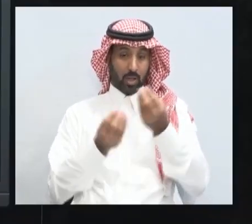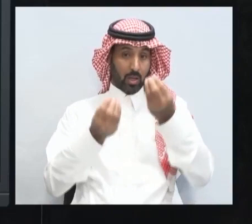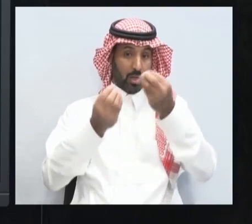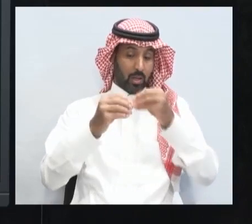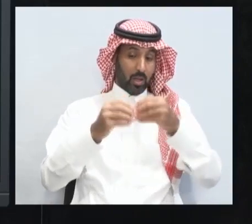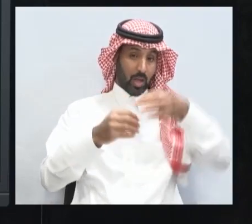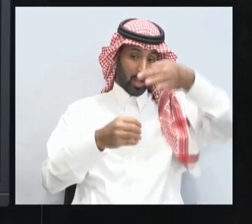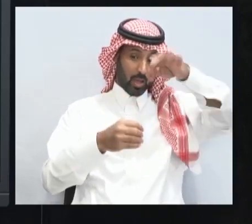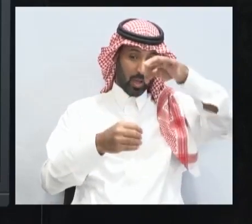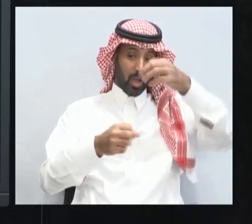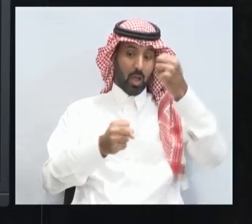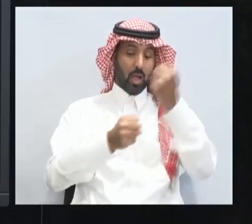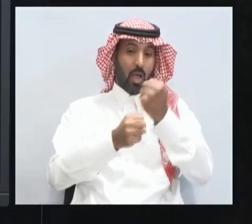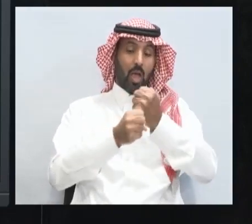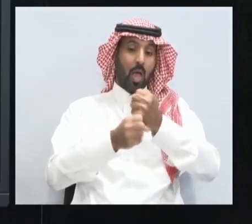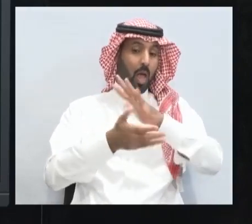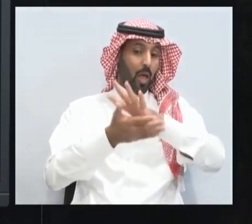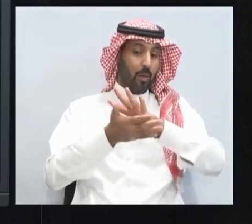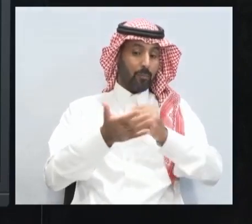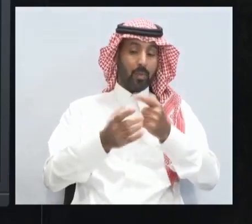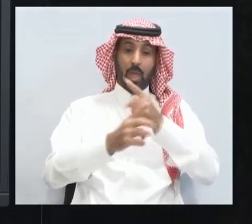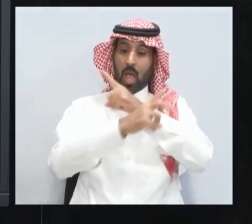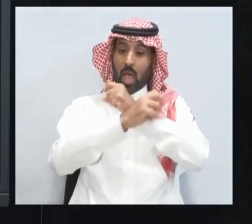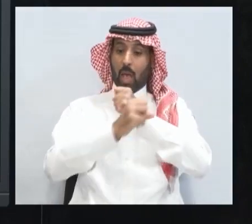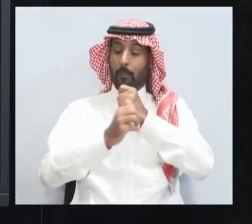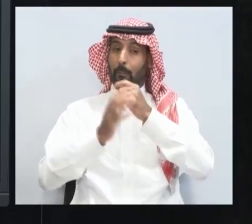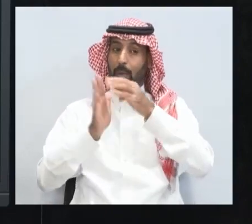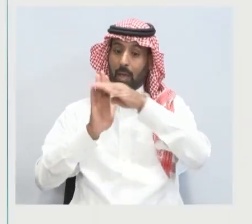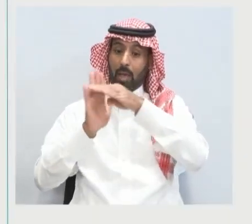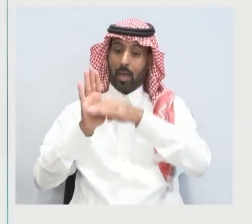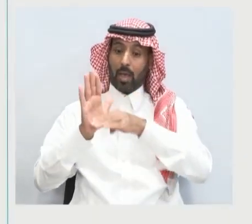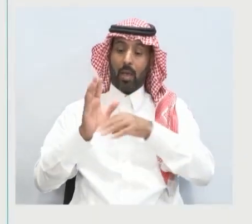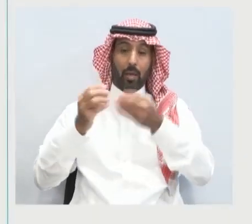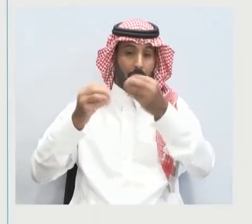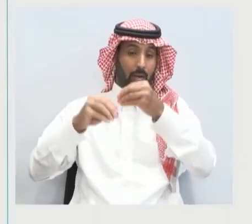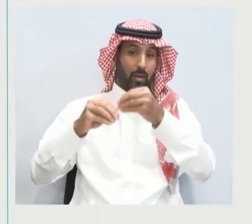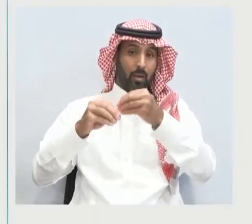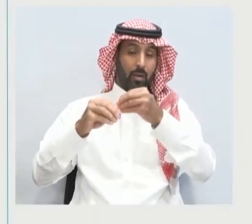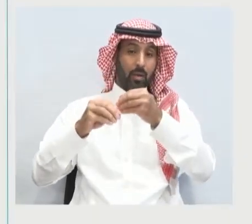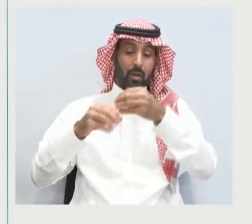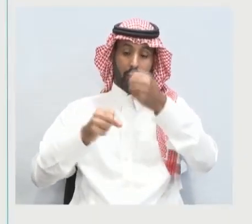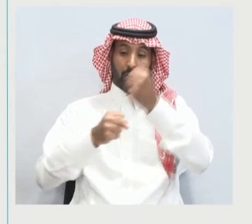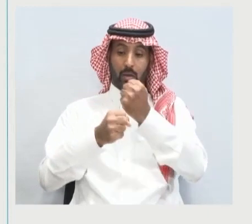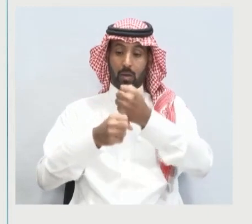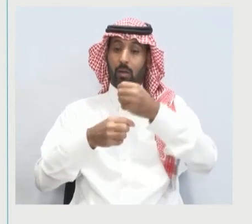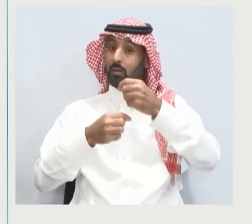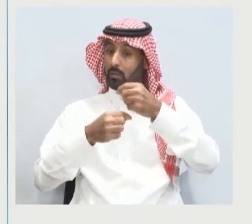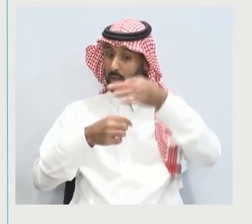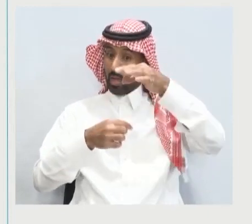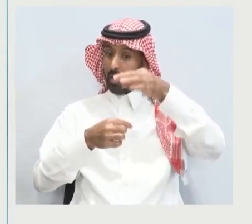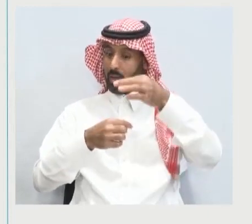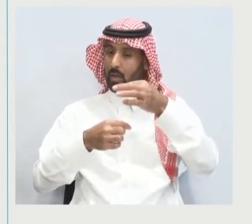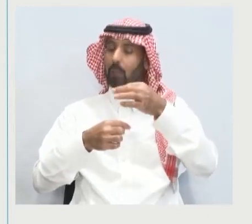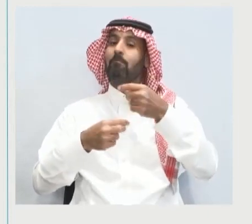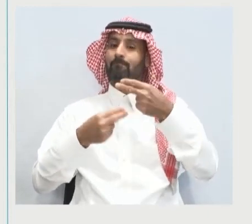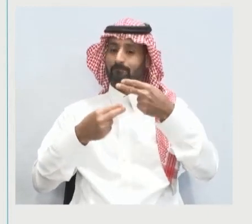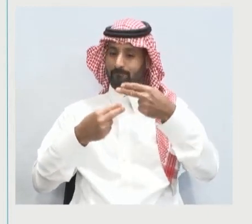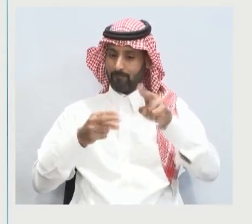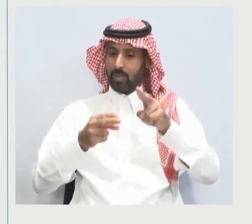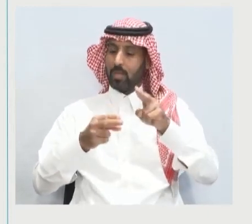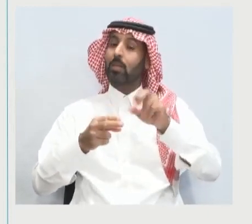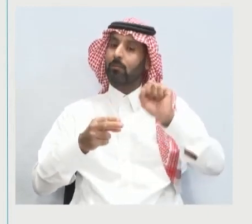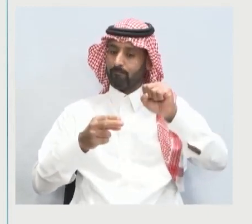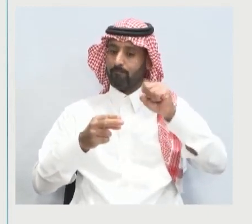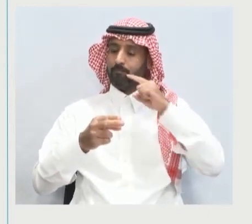ورقه عمل في برنامج مايكروسوفت اكسل نعم تستطيع ذلك باننا في بعض